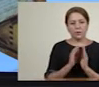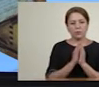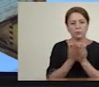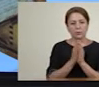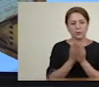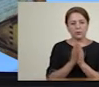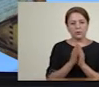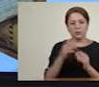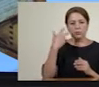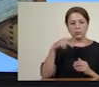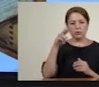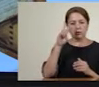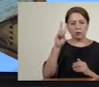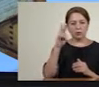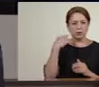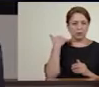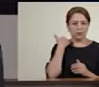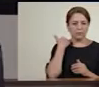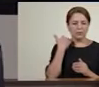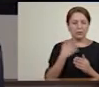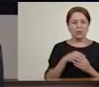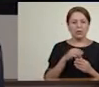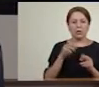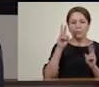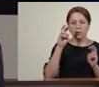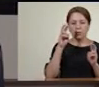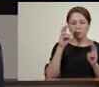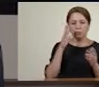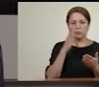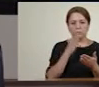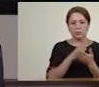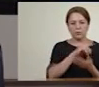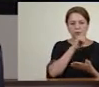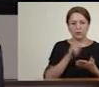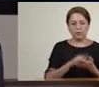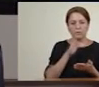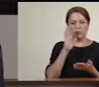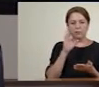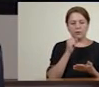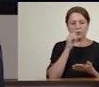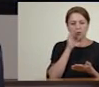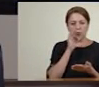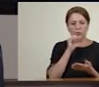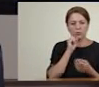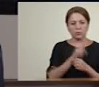Darsligingizning 32-sahifasidagi mavzuga doir savol va topshiriqlarni